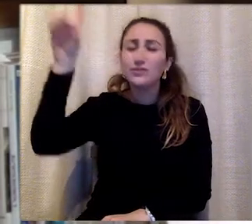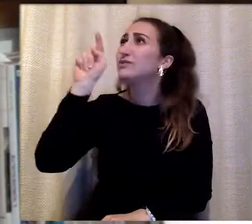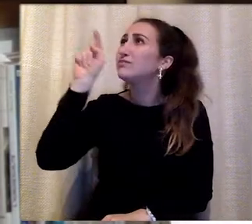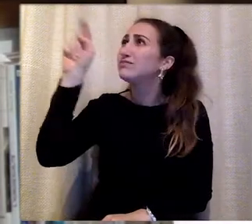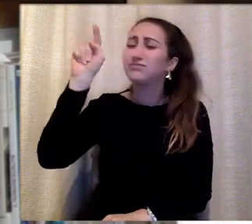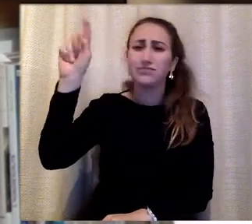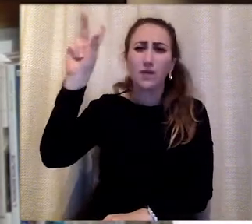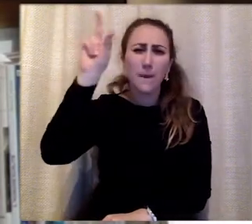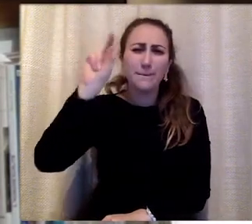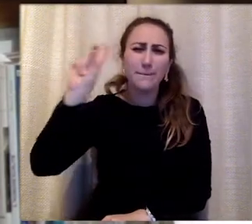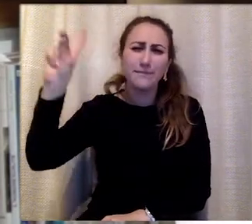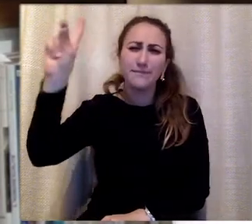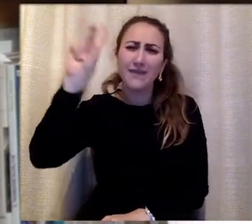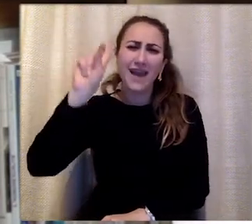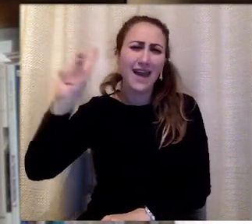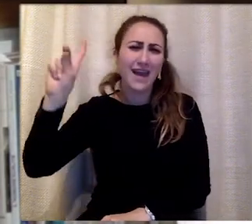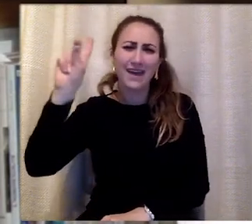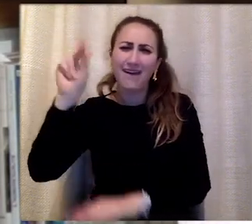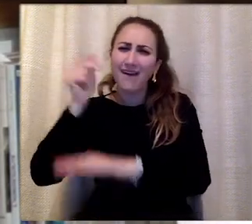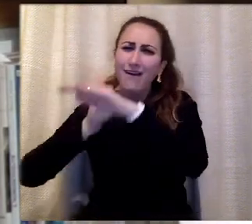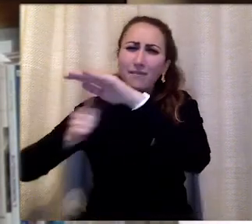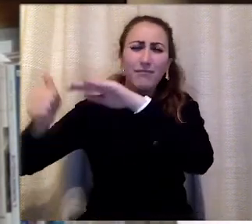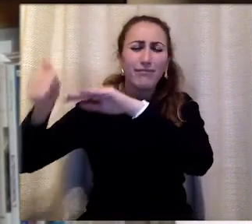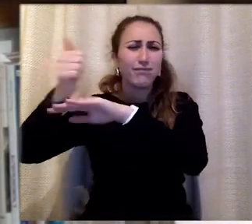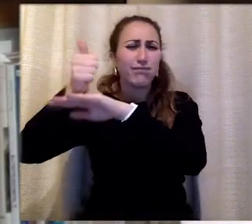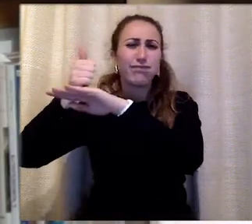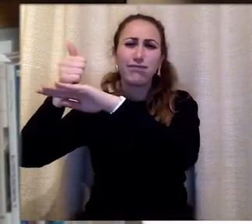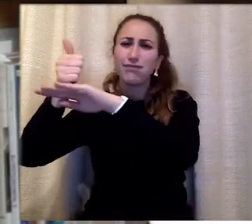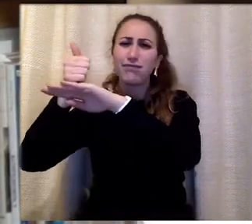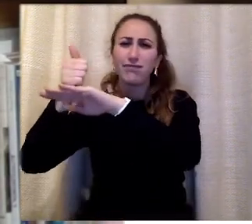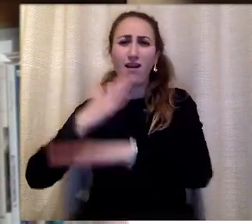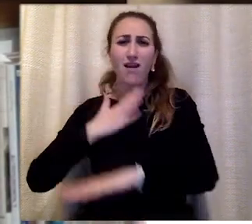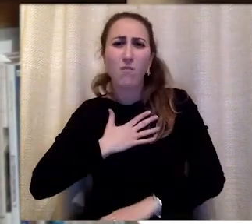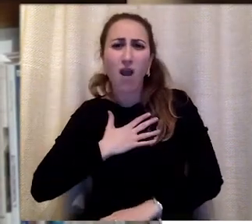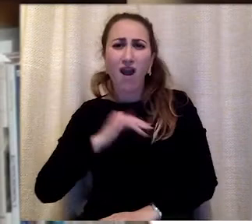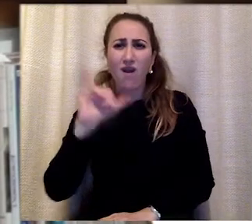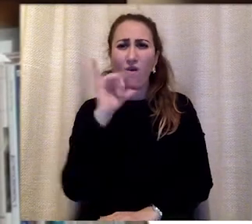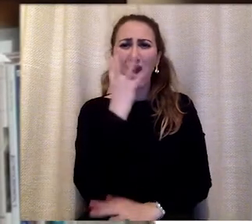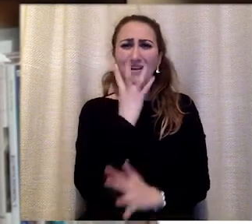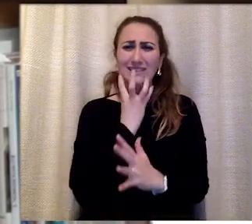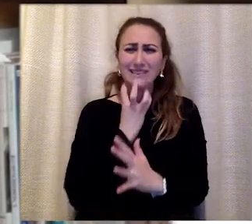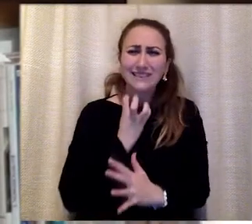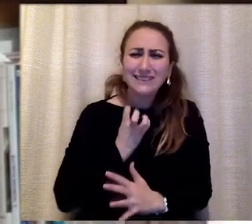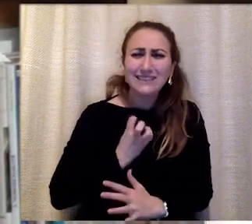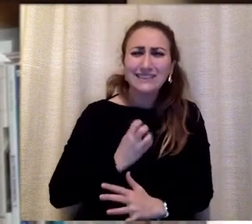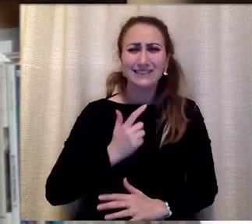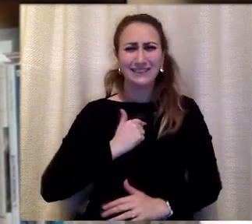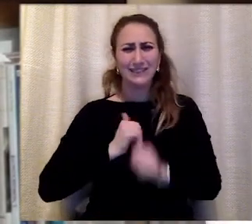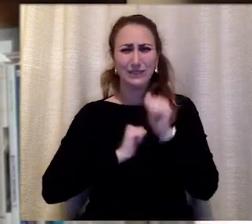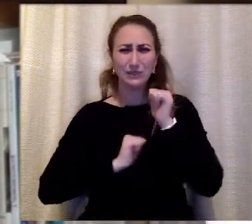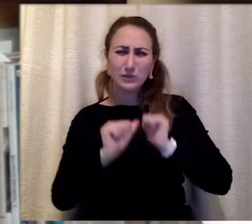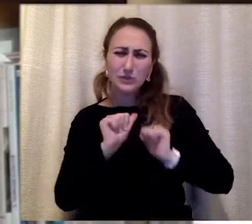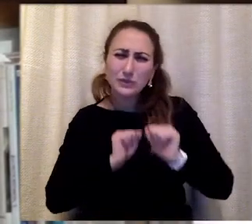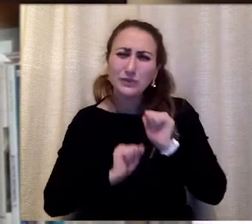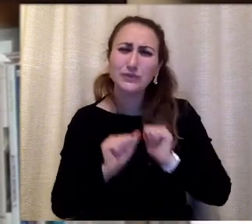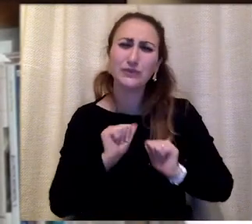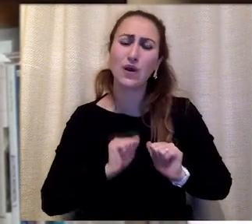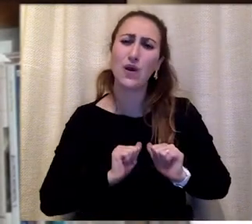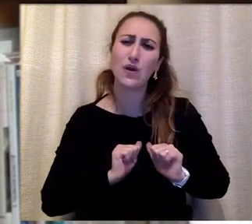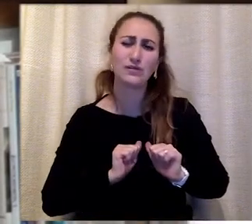nos afflictions, afin que, par la consolation dont nous sommes l'objet de la part de